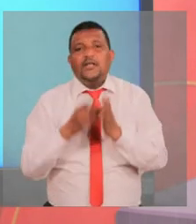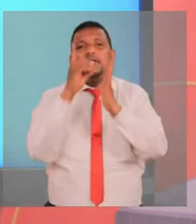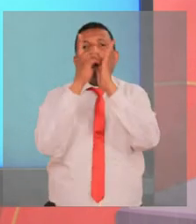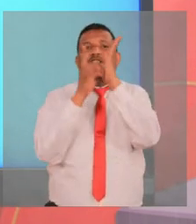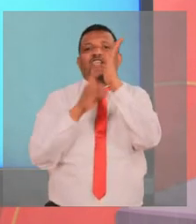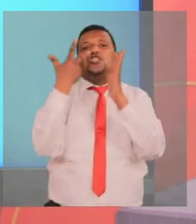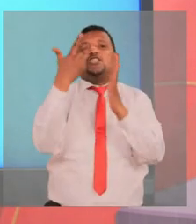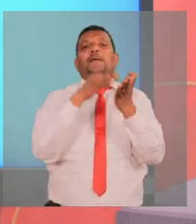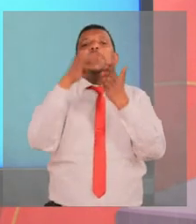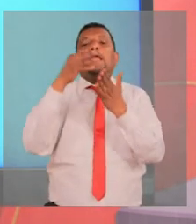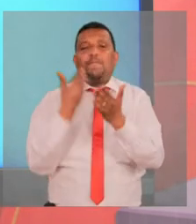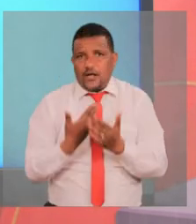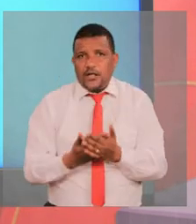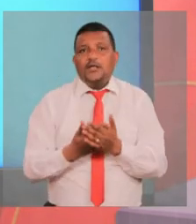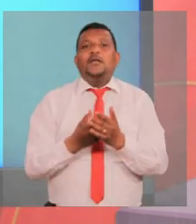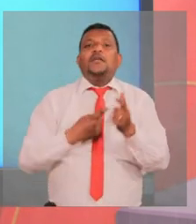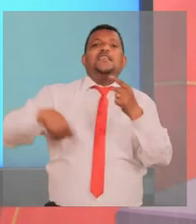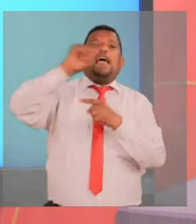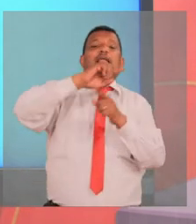नंबर